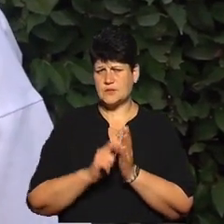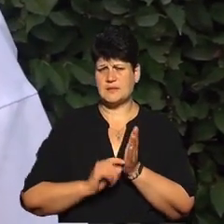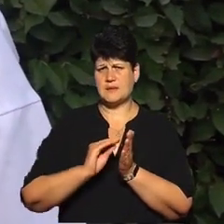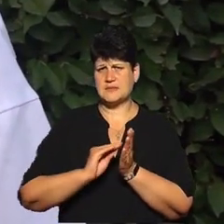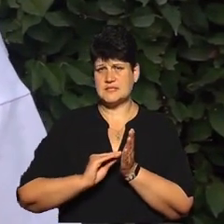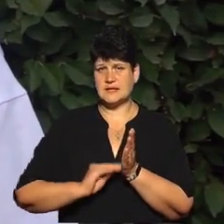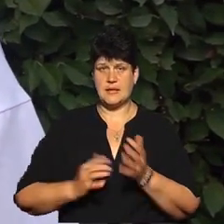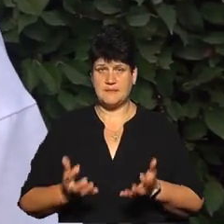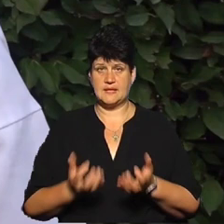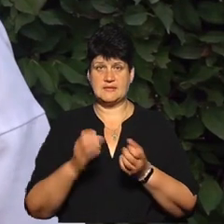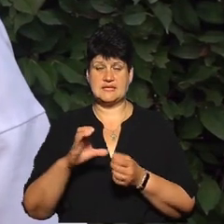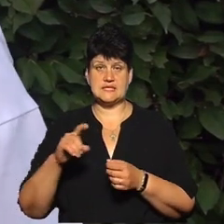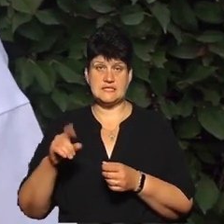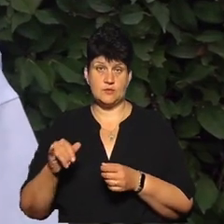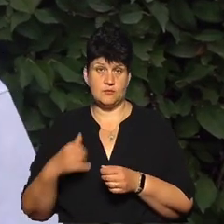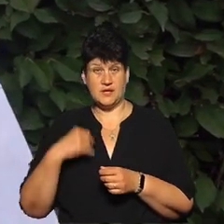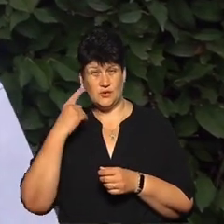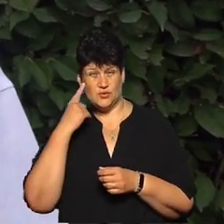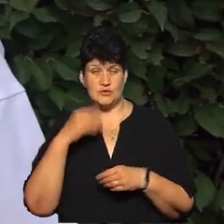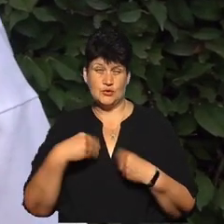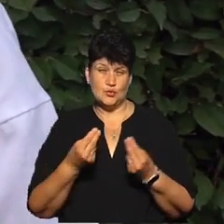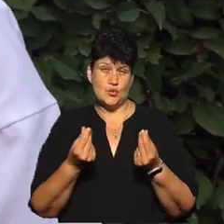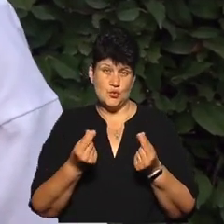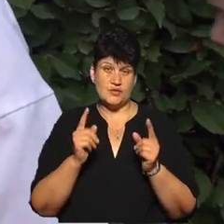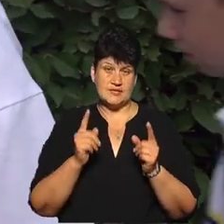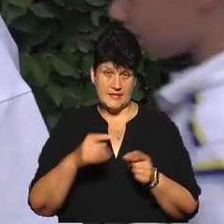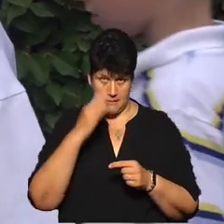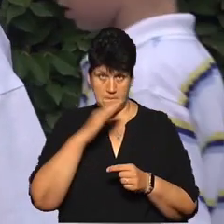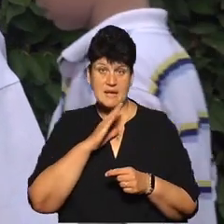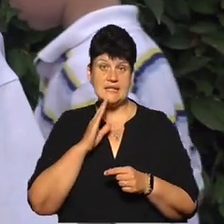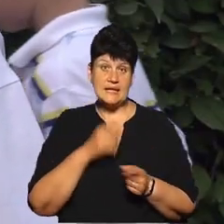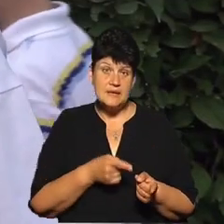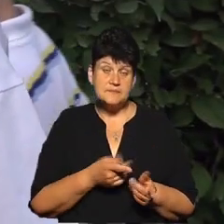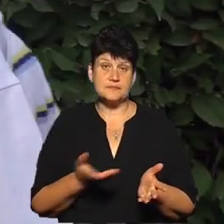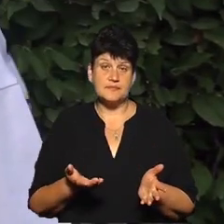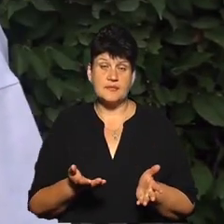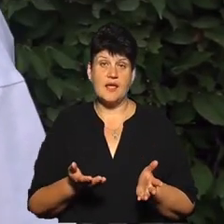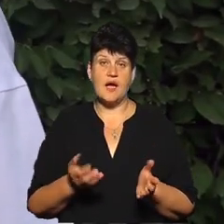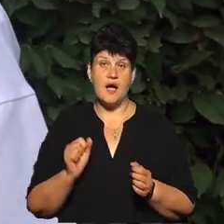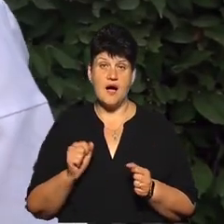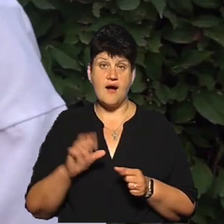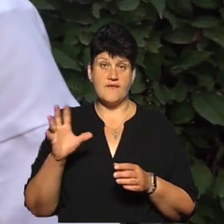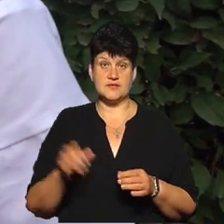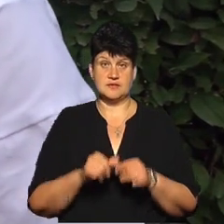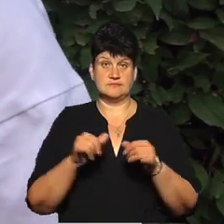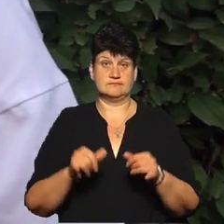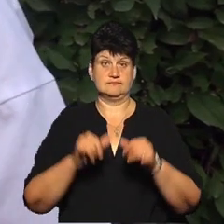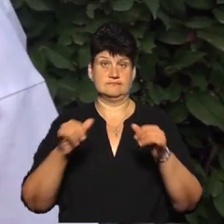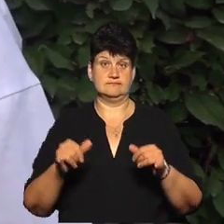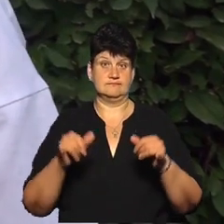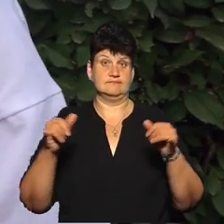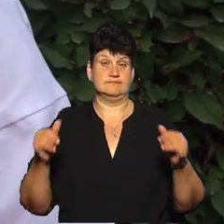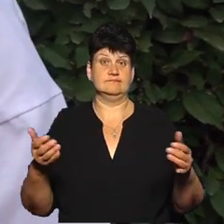ЗСУ. Ми думали, що дадуть гроші тільки батьки, а все переросло, як можна сказати,